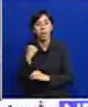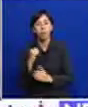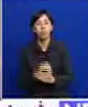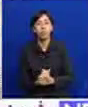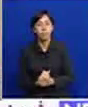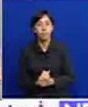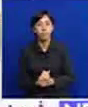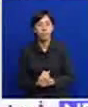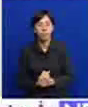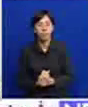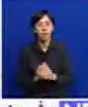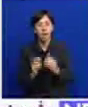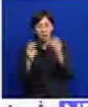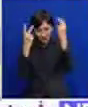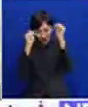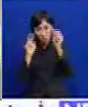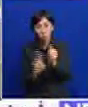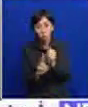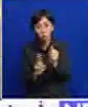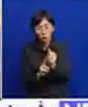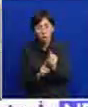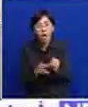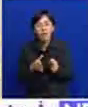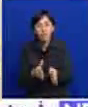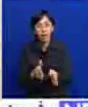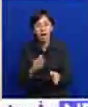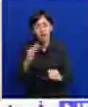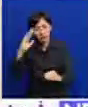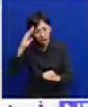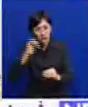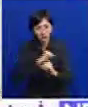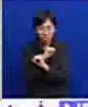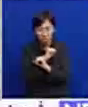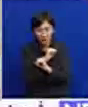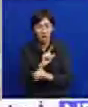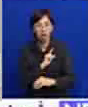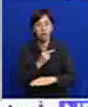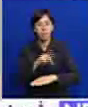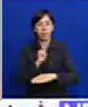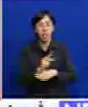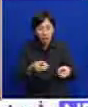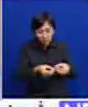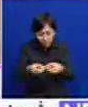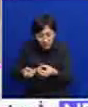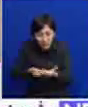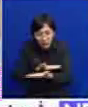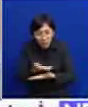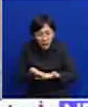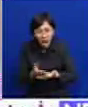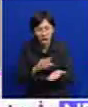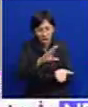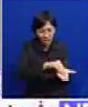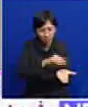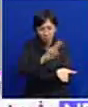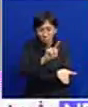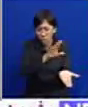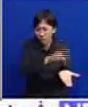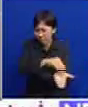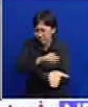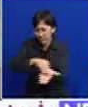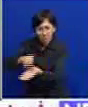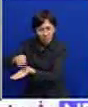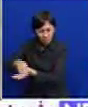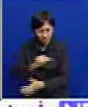ประวิตรวงษ์สุวรรณรองนายกรัฐมนตรีฝ่ายความมั่นคงเป็นประธานได้หารือแนวทางบูรณาการข้อมูลของแต่ละหน่วยงาน